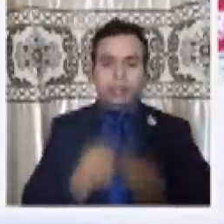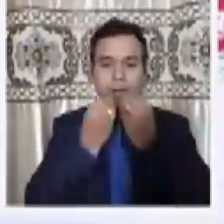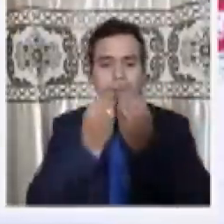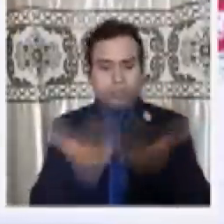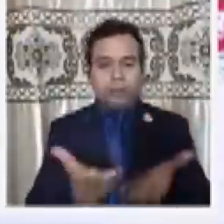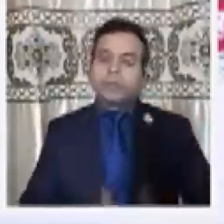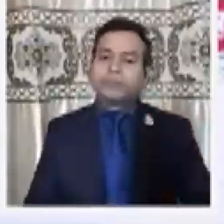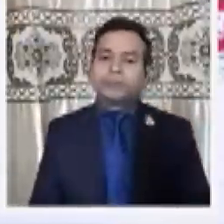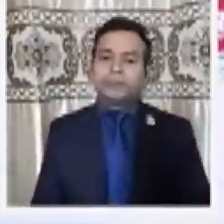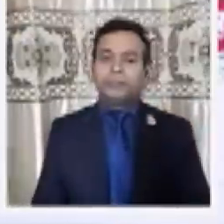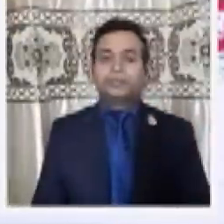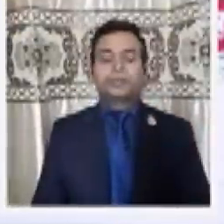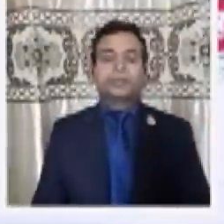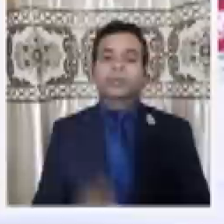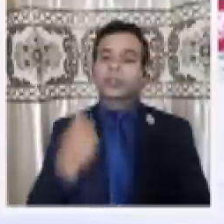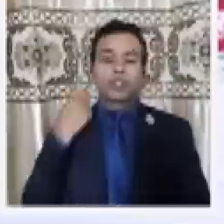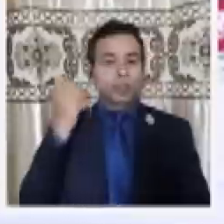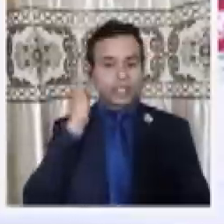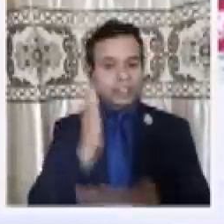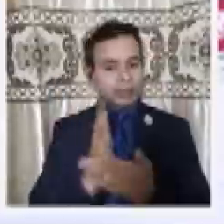রিপোর্ট 7 জুলাই 2020।